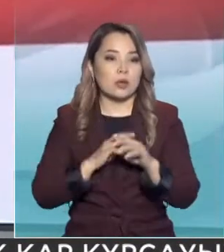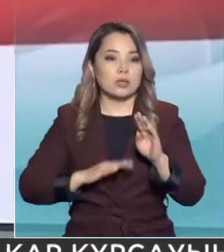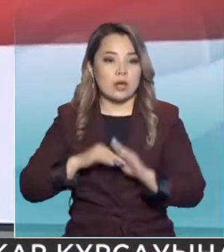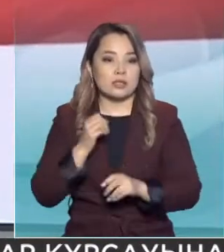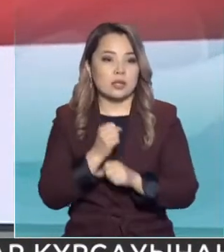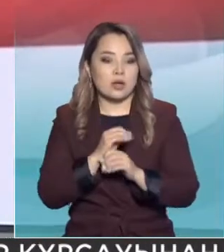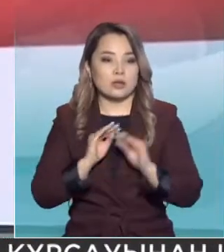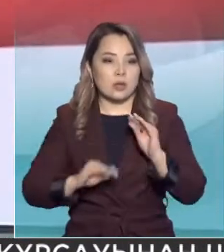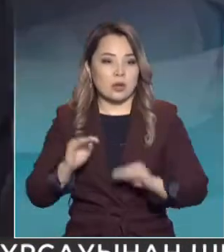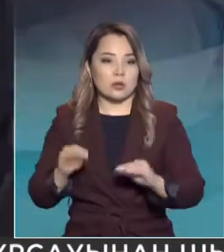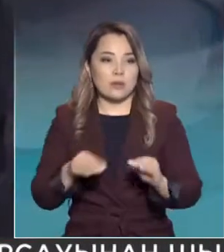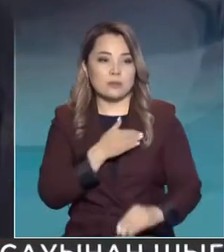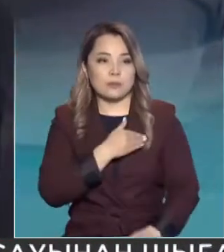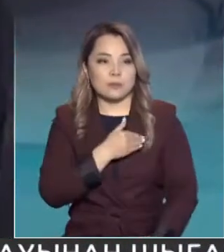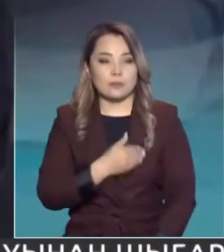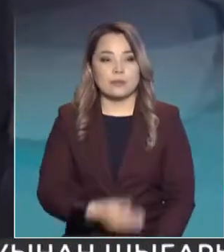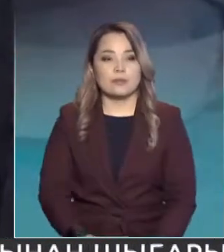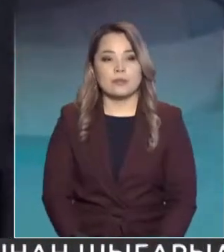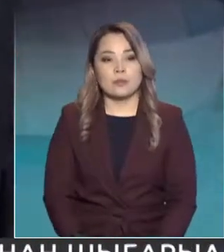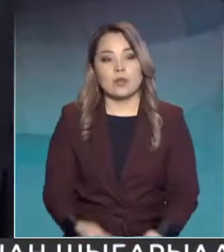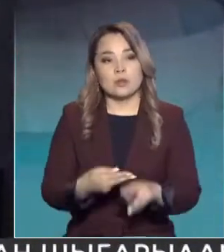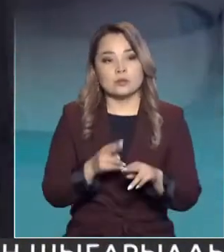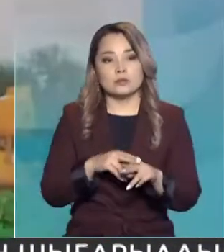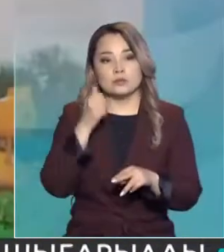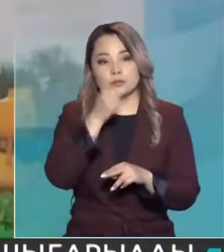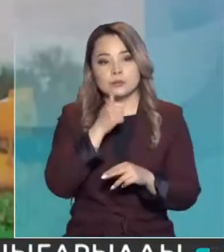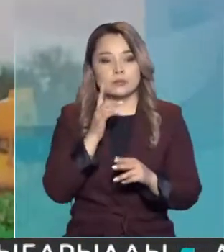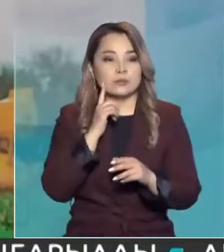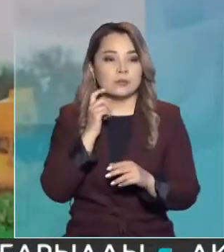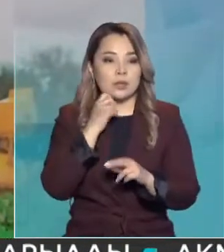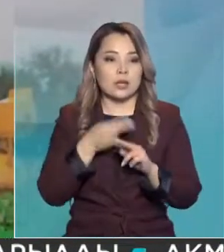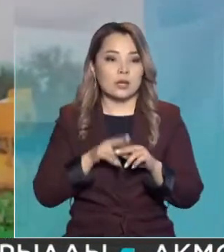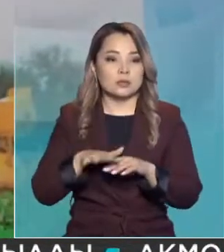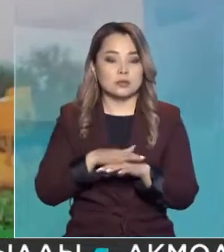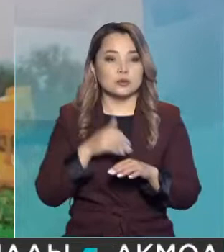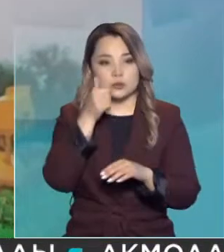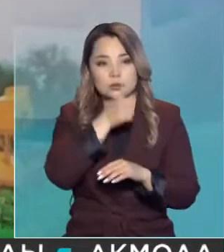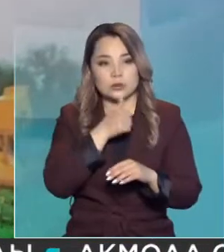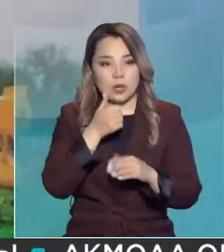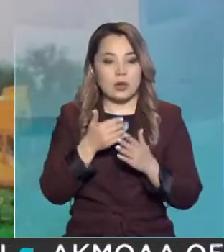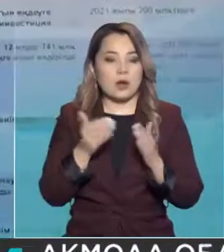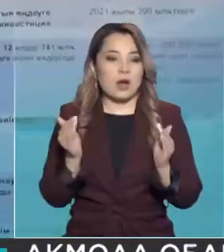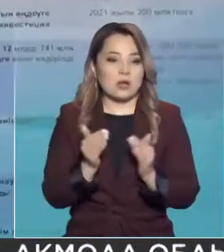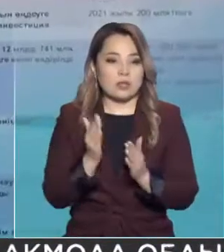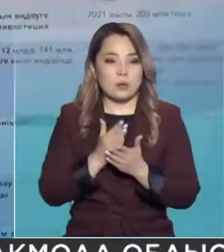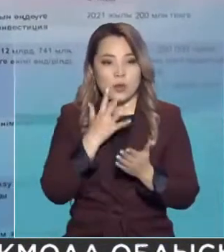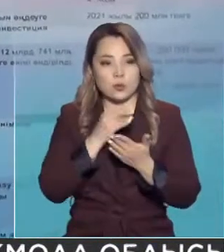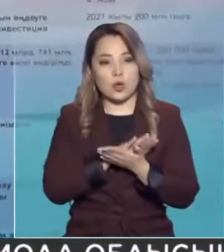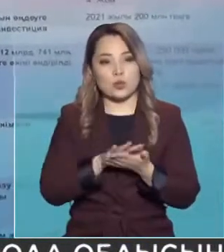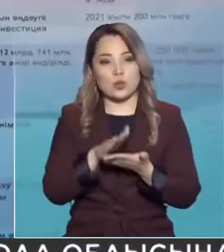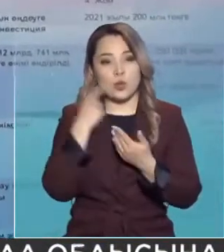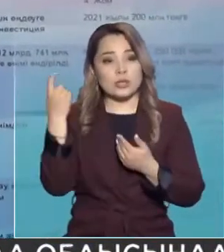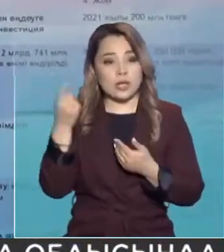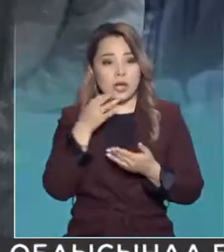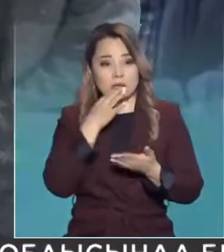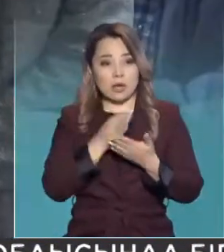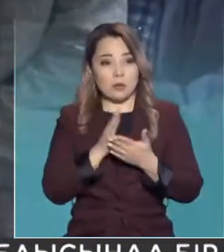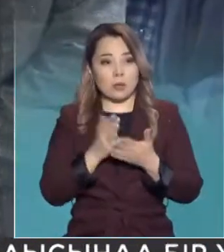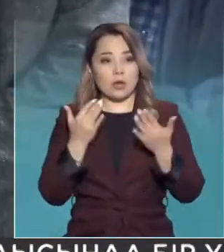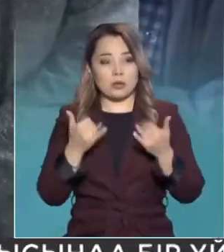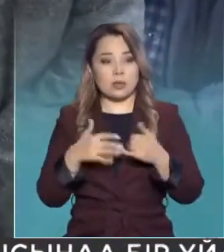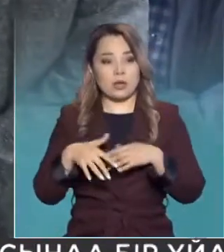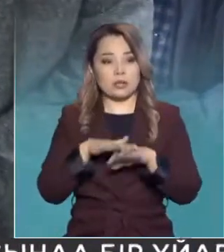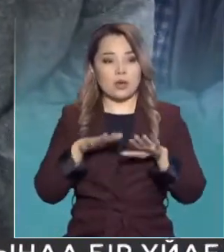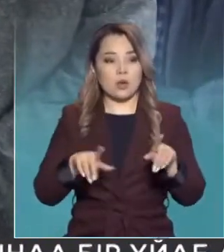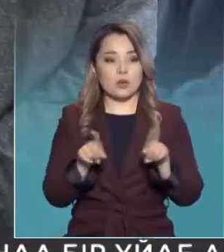алмақ. Биыл жетісулық шаруалар қант қызылшасын жылдағыдан аз сеппек. Себебі өзін өзін ақтамайды дейді диқандар. Қазір Көксу қант